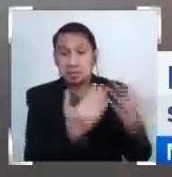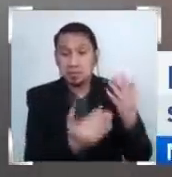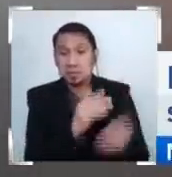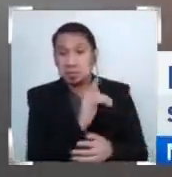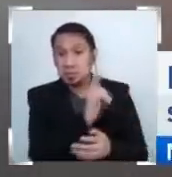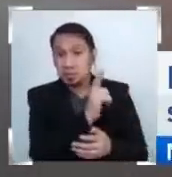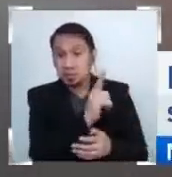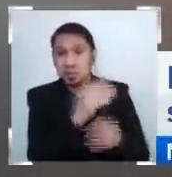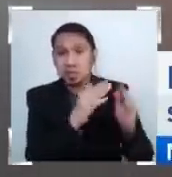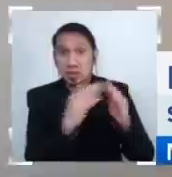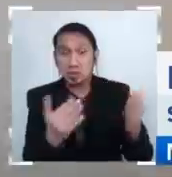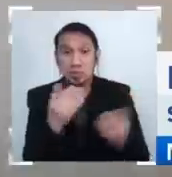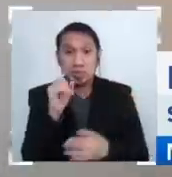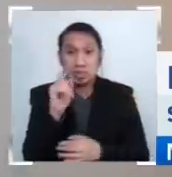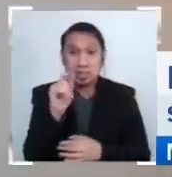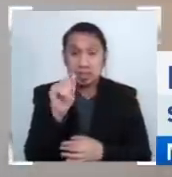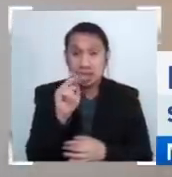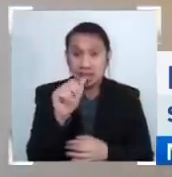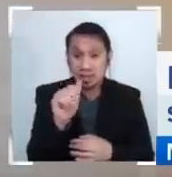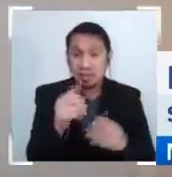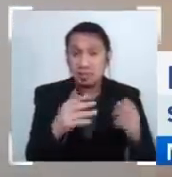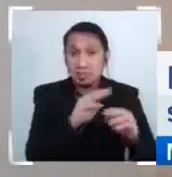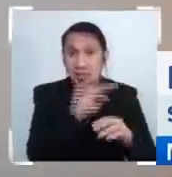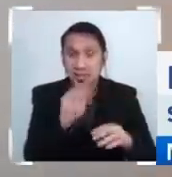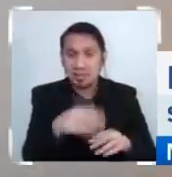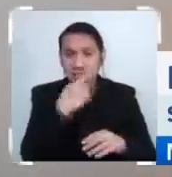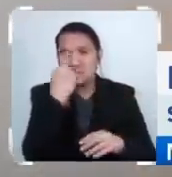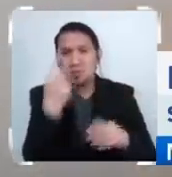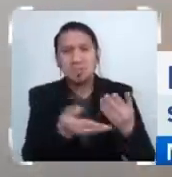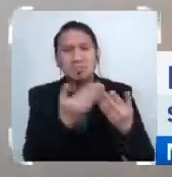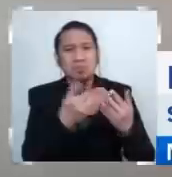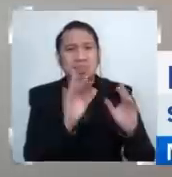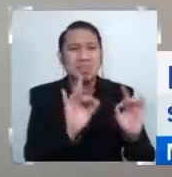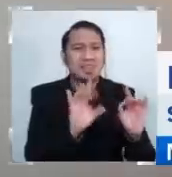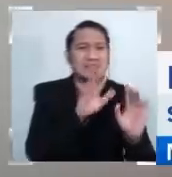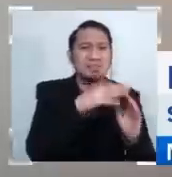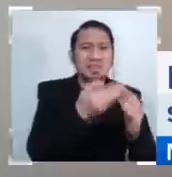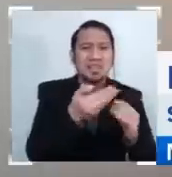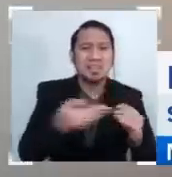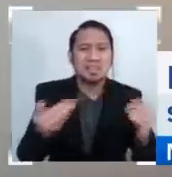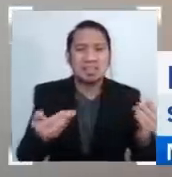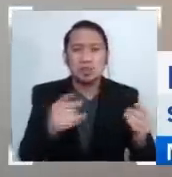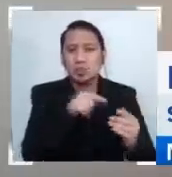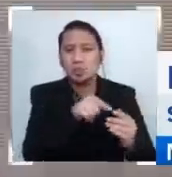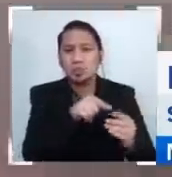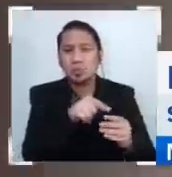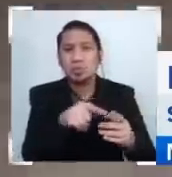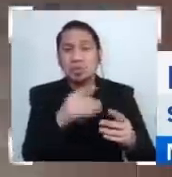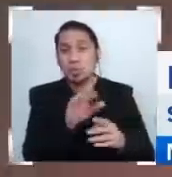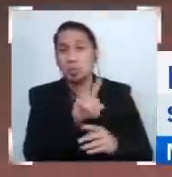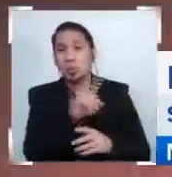Manila kaninang hapon. Pawang gawa sa mga light material ang mga natupok na bahay. Aabot sa 100 pamilya